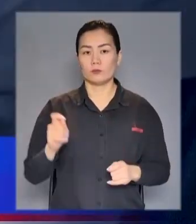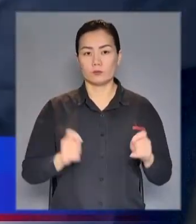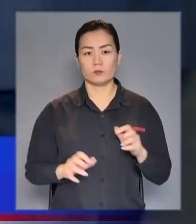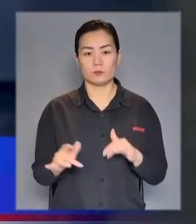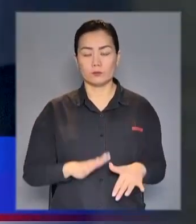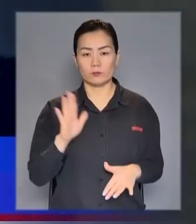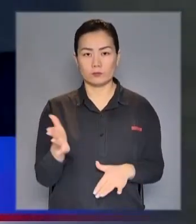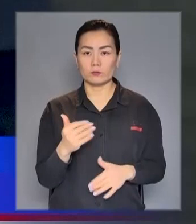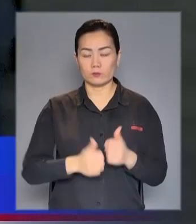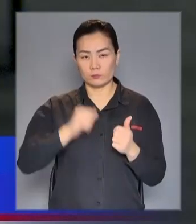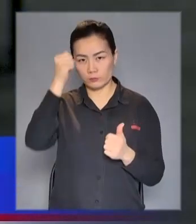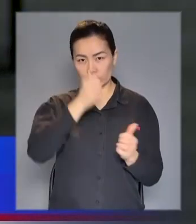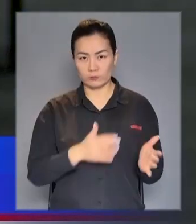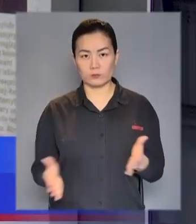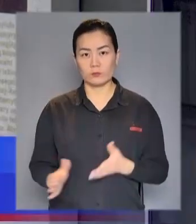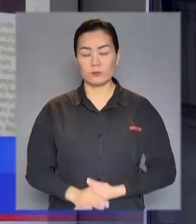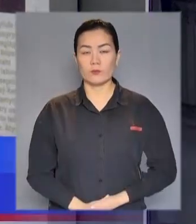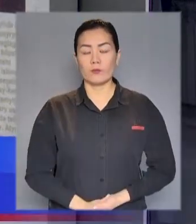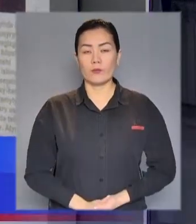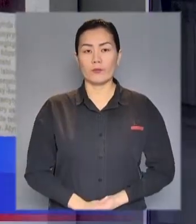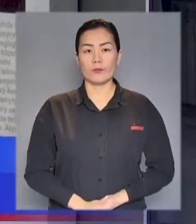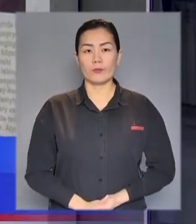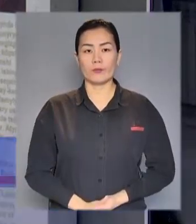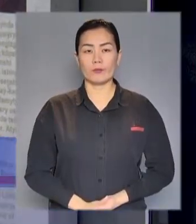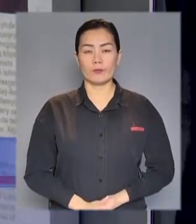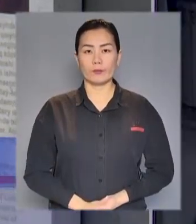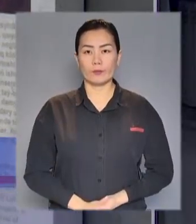будет проводиться на ежегодной основе.